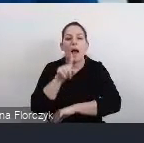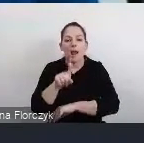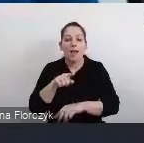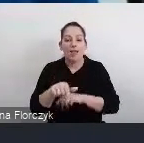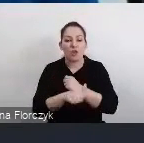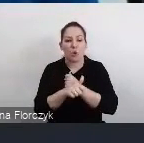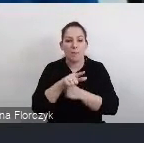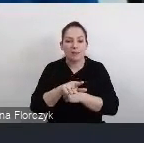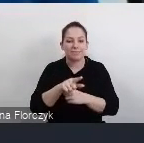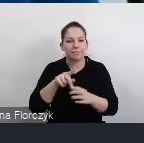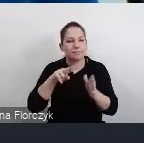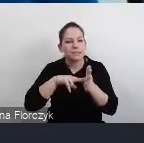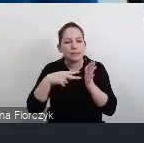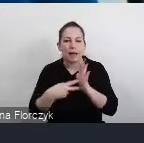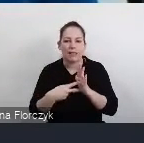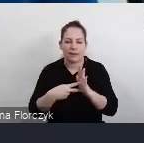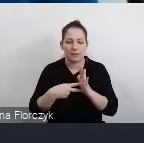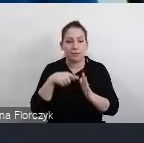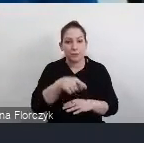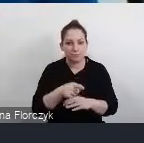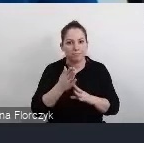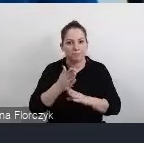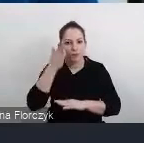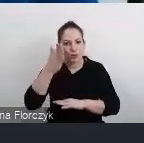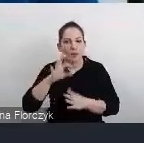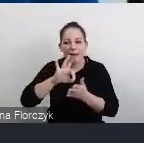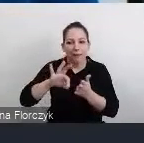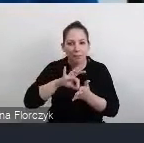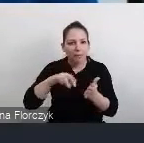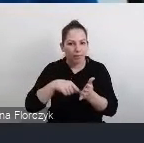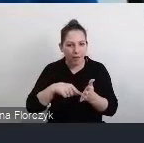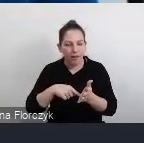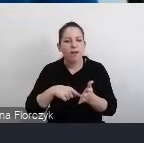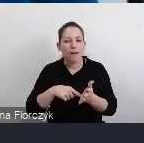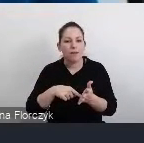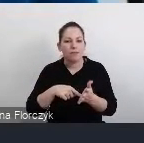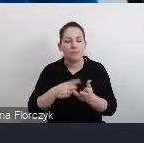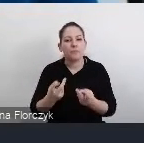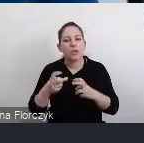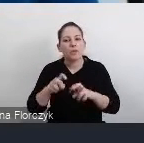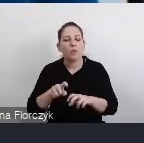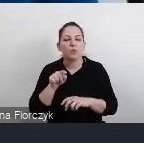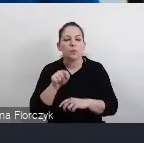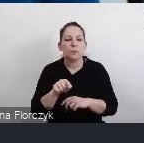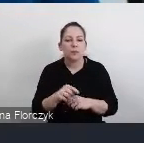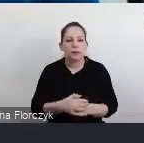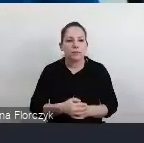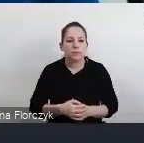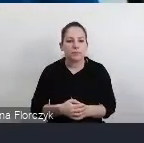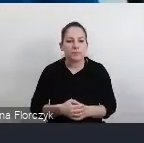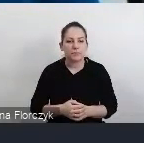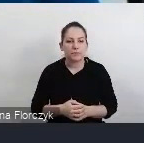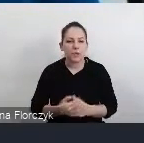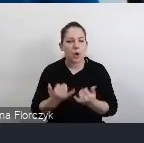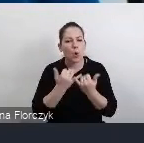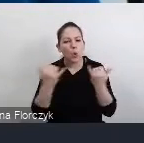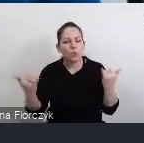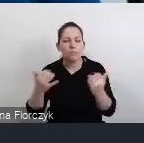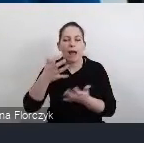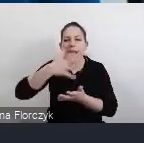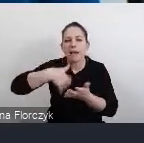dokumentów strategicznych, które mają w przyszłości naszej gminie. No, tworzymy tutaj i czy przy różnych